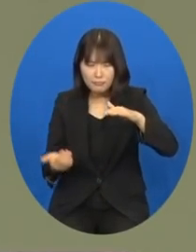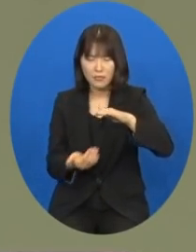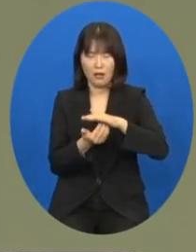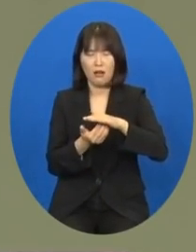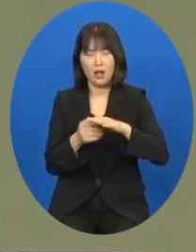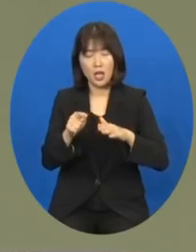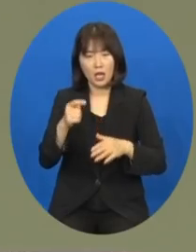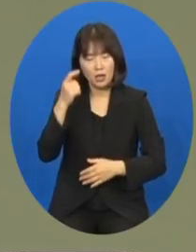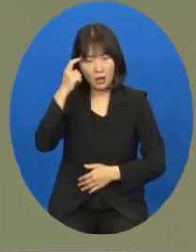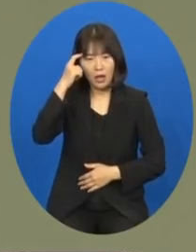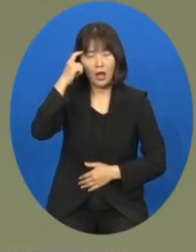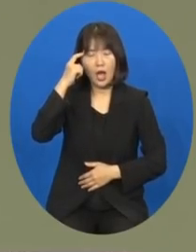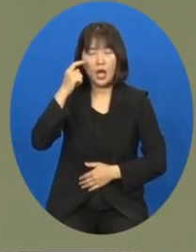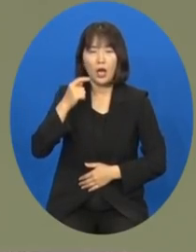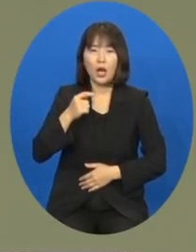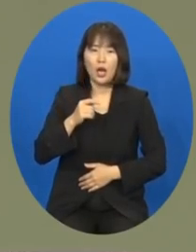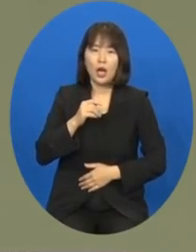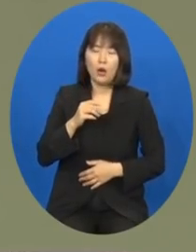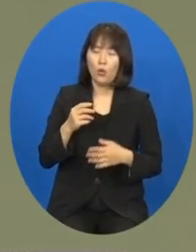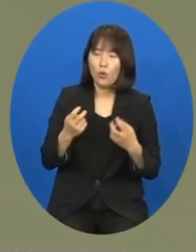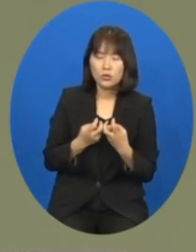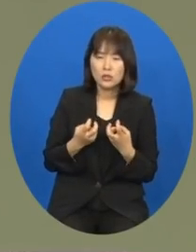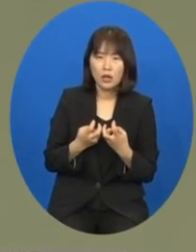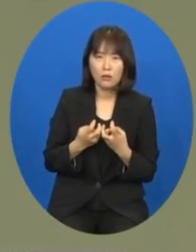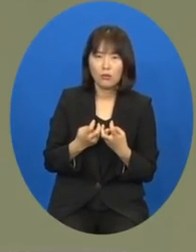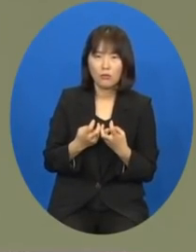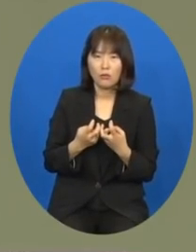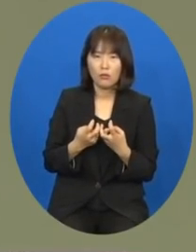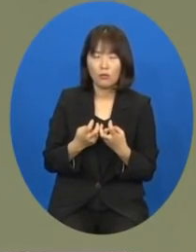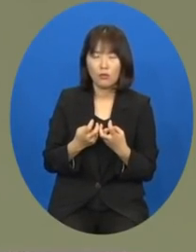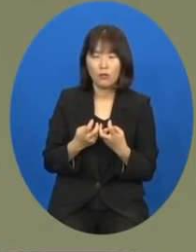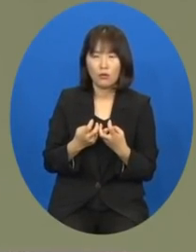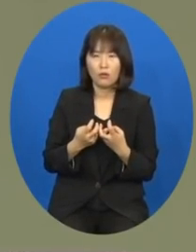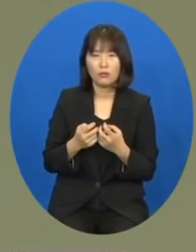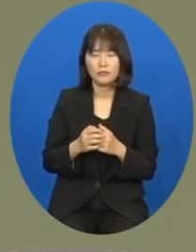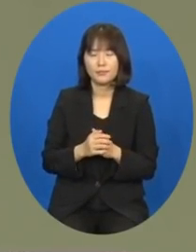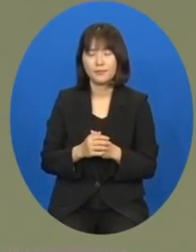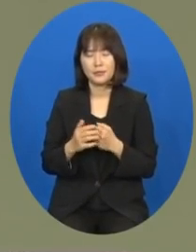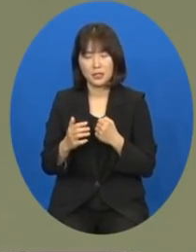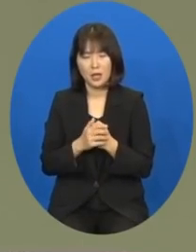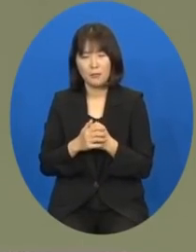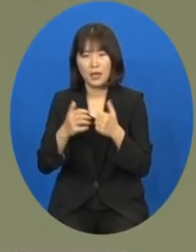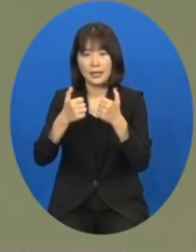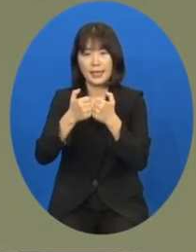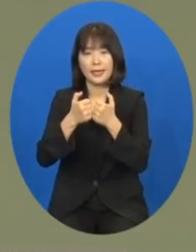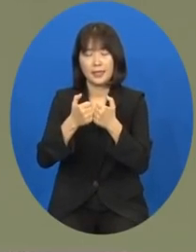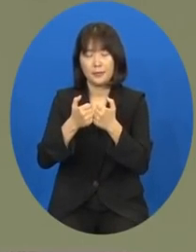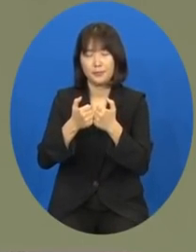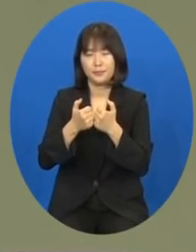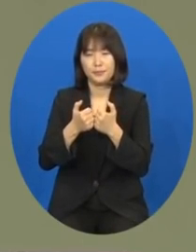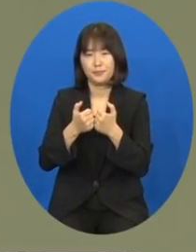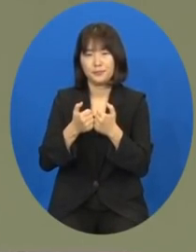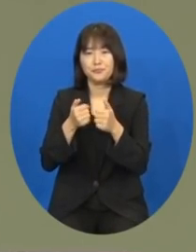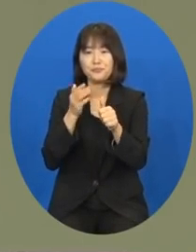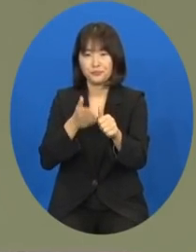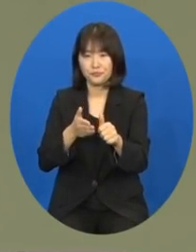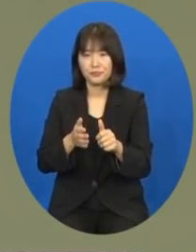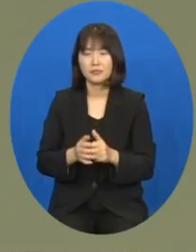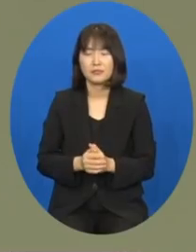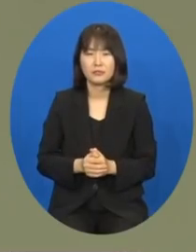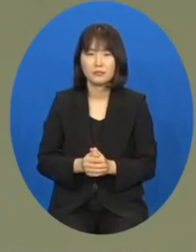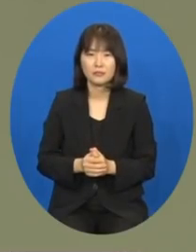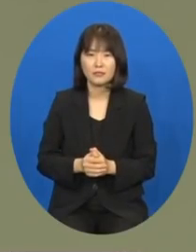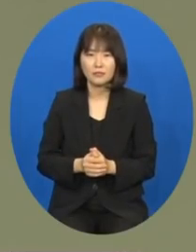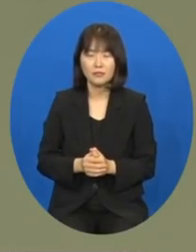어떡하면 좋게 열라 온 거야 상담을 한 겁니다 제가 그 얘기를 다 듣고 나서 요 그